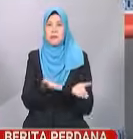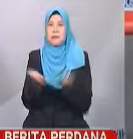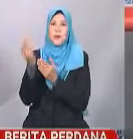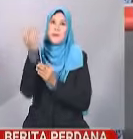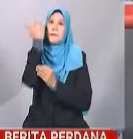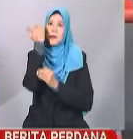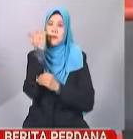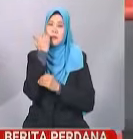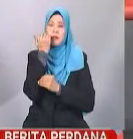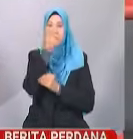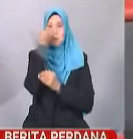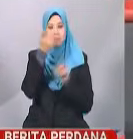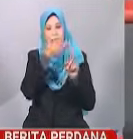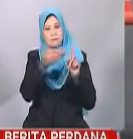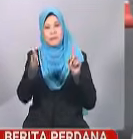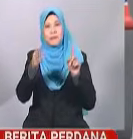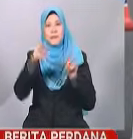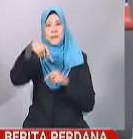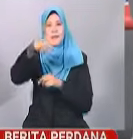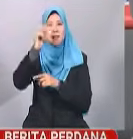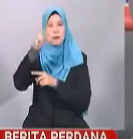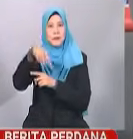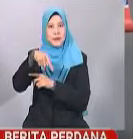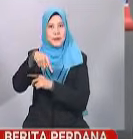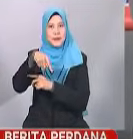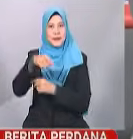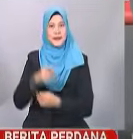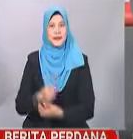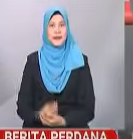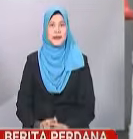mahkamah kerana ingkar PKP.